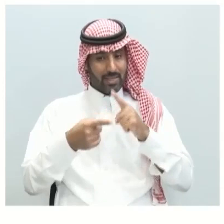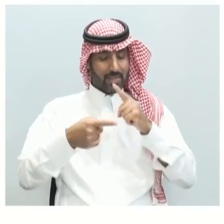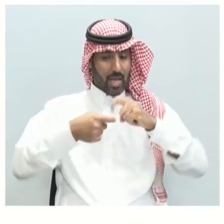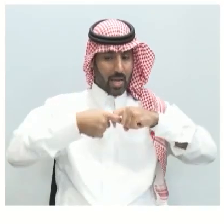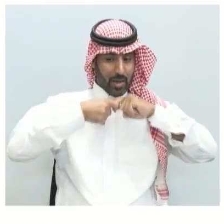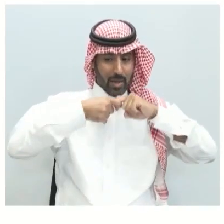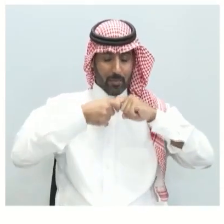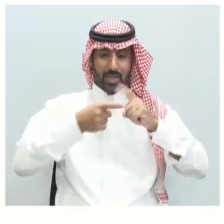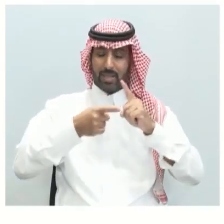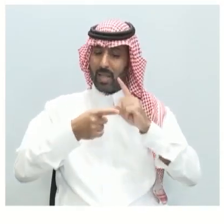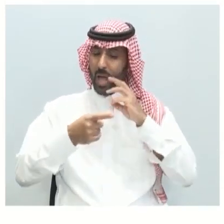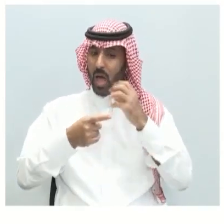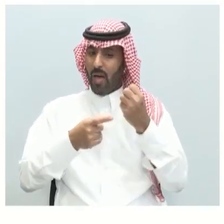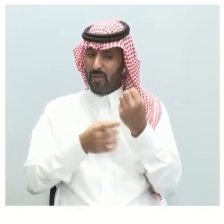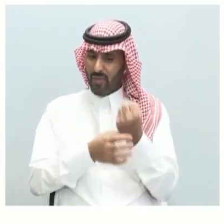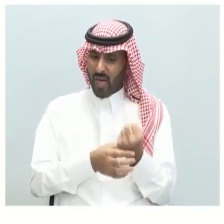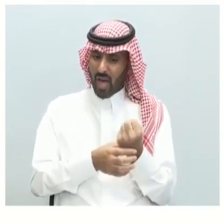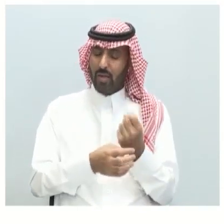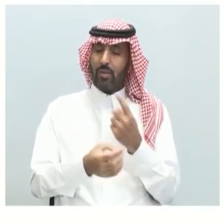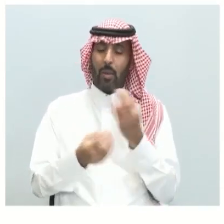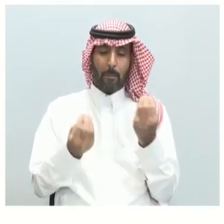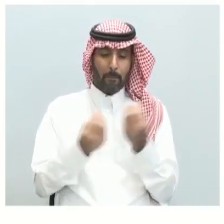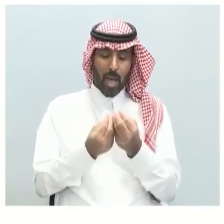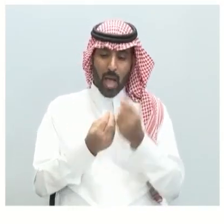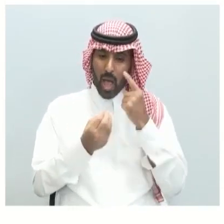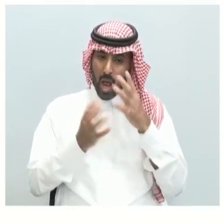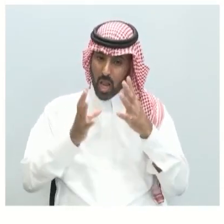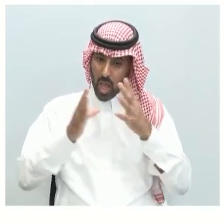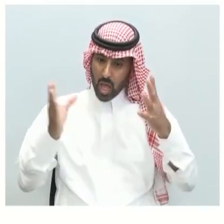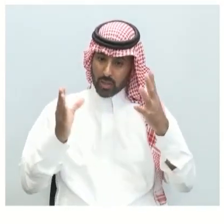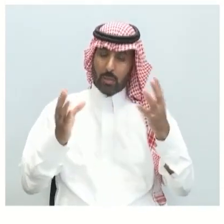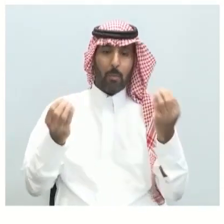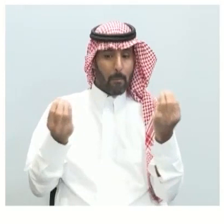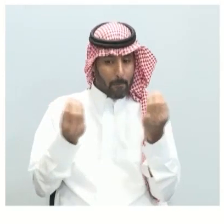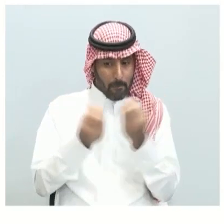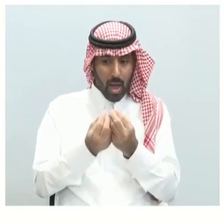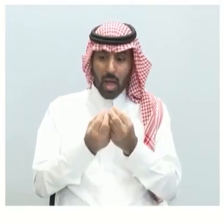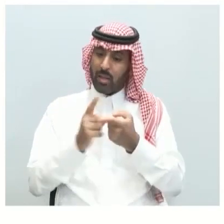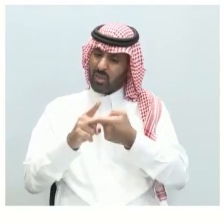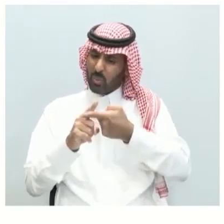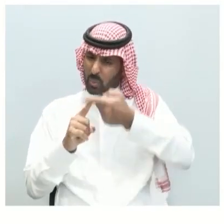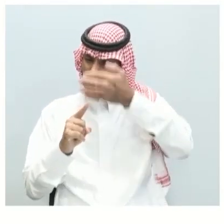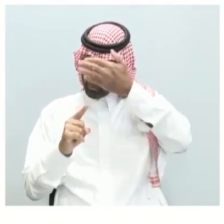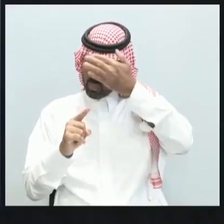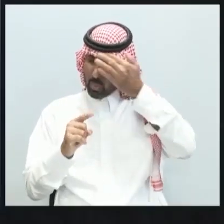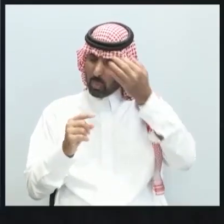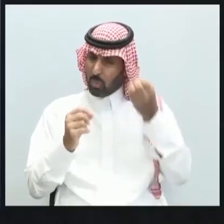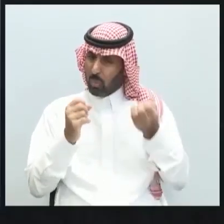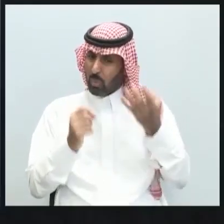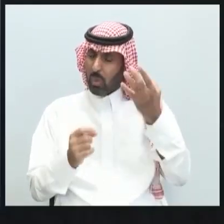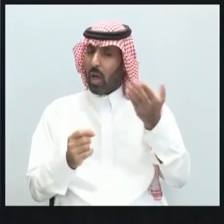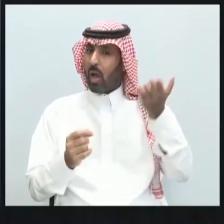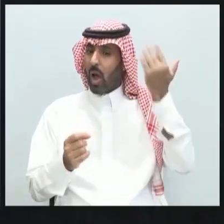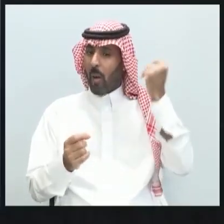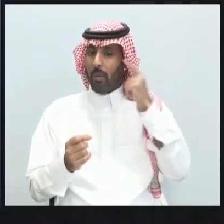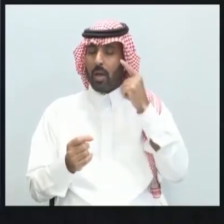الحجم هذه تساعد العلماء لفهم حاله الطقس والتنبؤ بها احيانا قبل ما يكون هناك